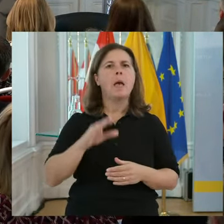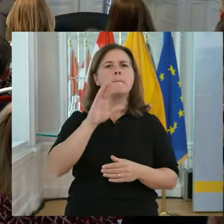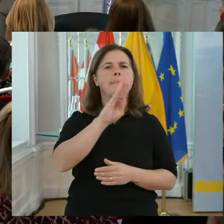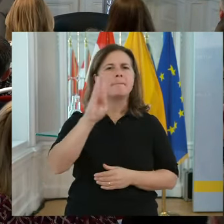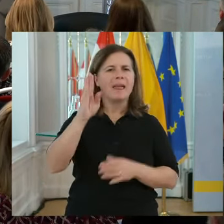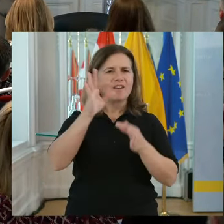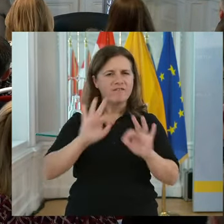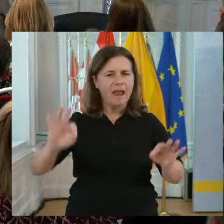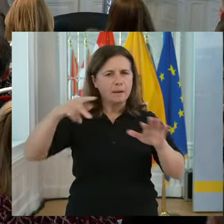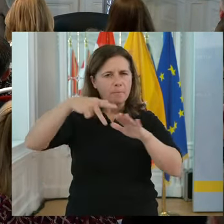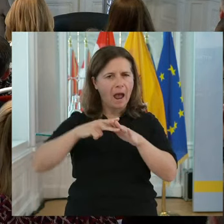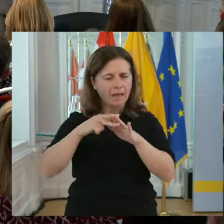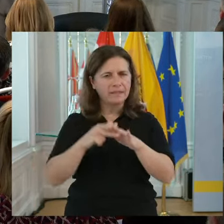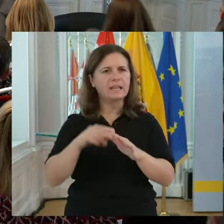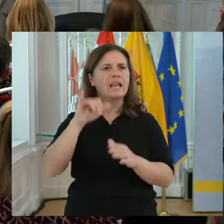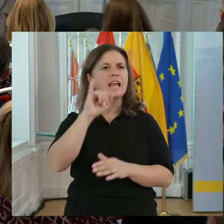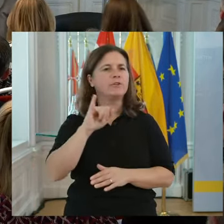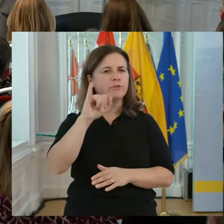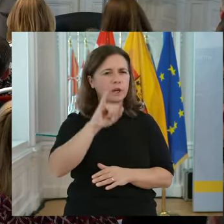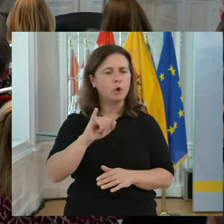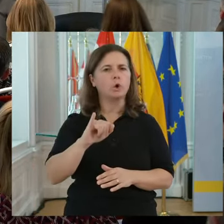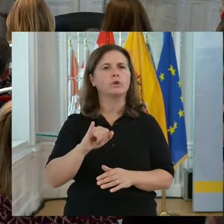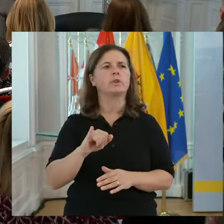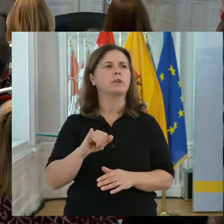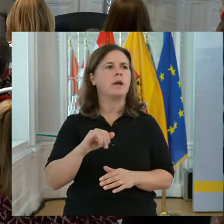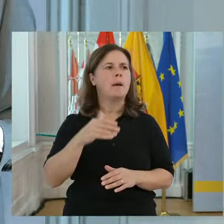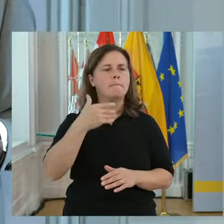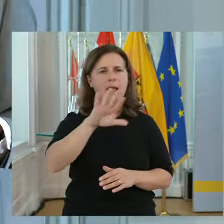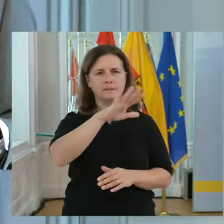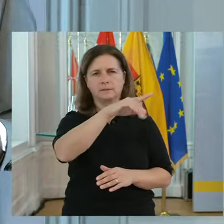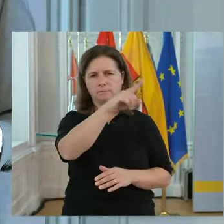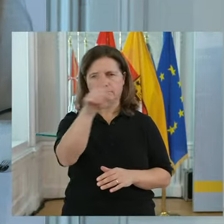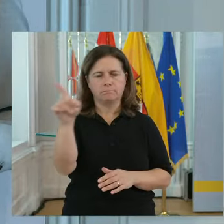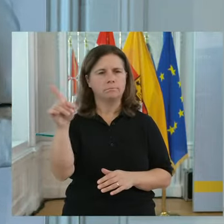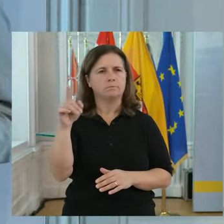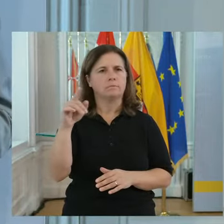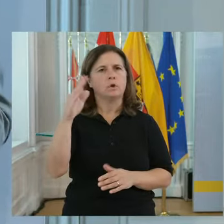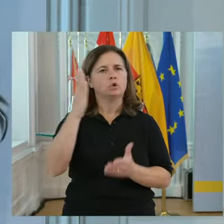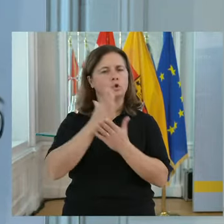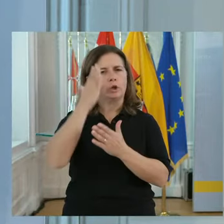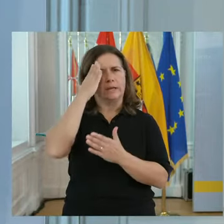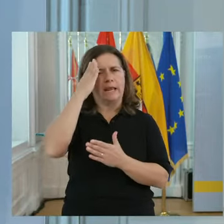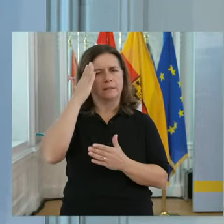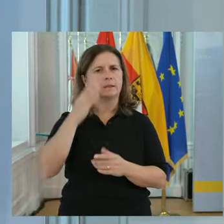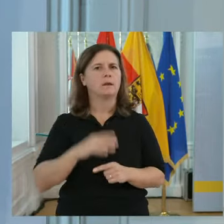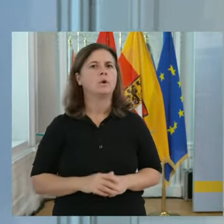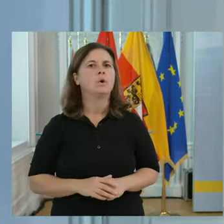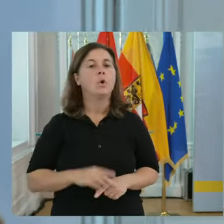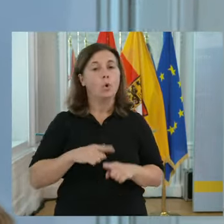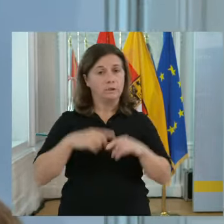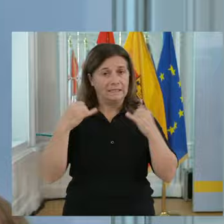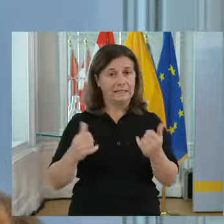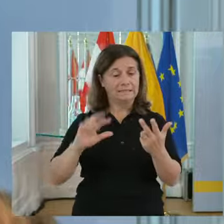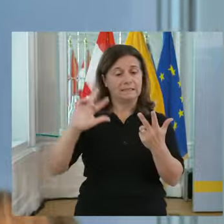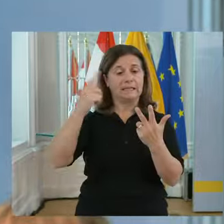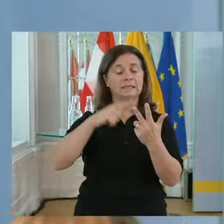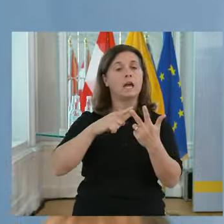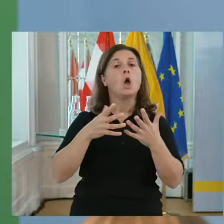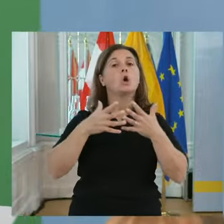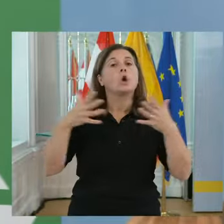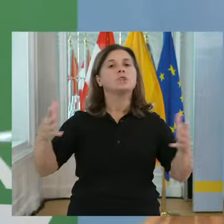Feinmechanik kennengelernt, Infineon, glaube ich, haben vermutlich die meisten von Ihnen oder wahrscheinlich alle schon gekannt. Und wir kommen jetzt zum größten